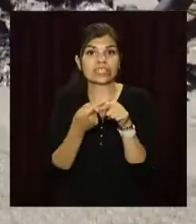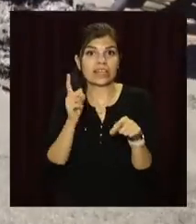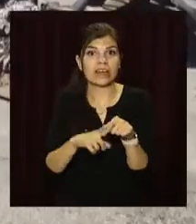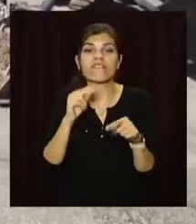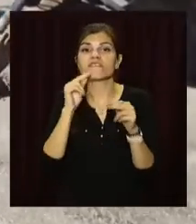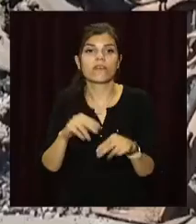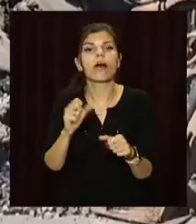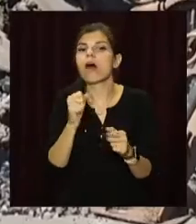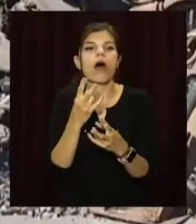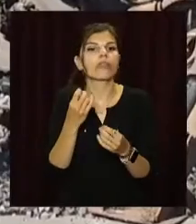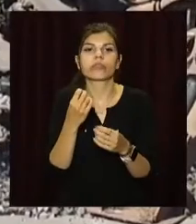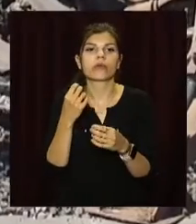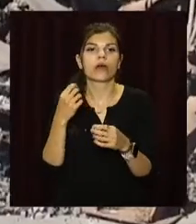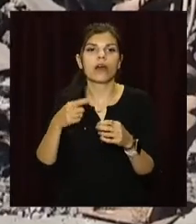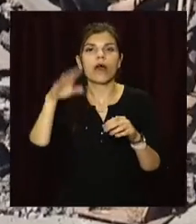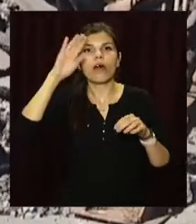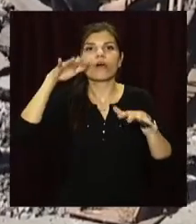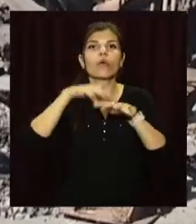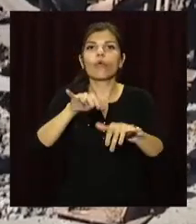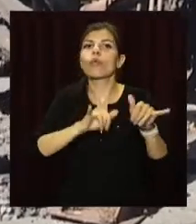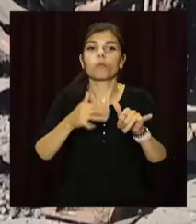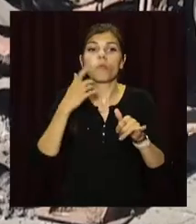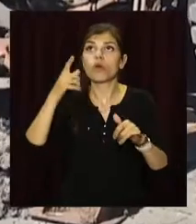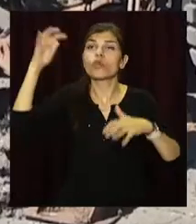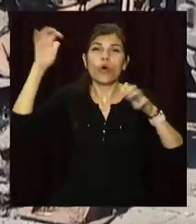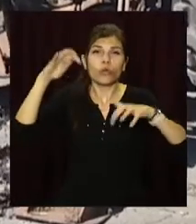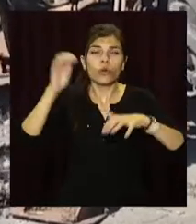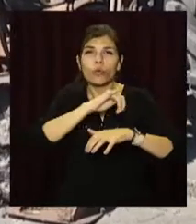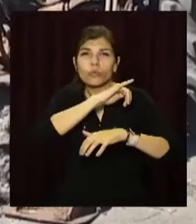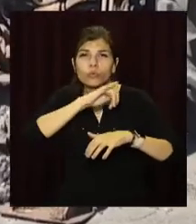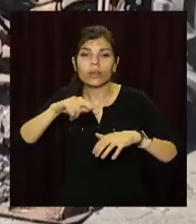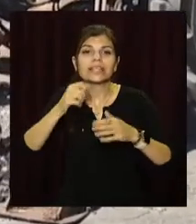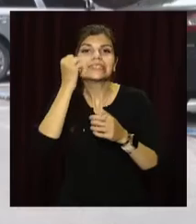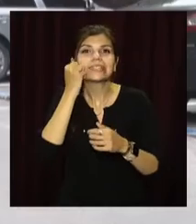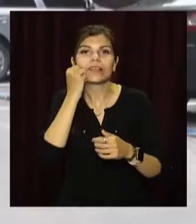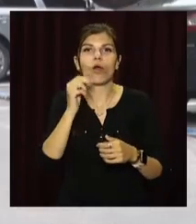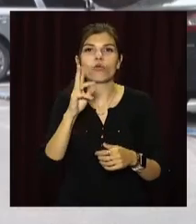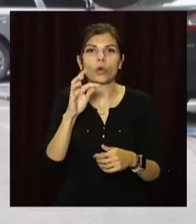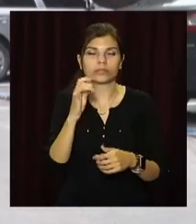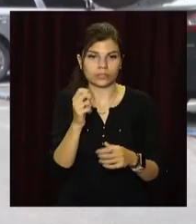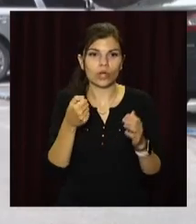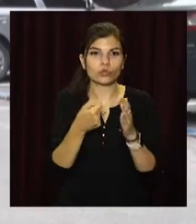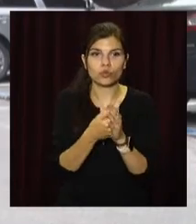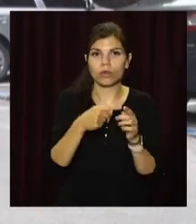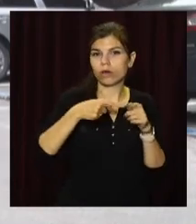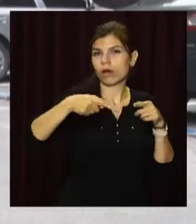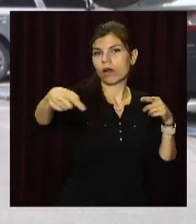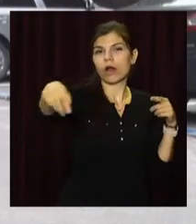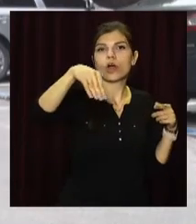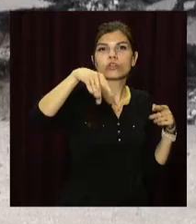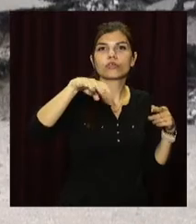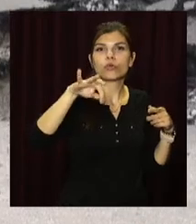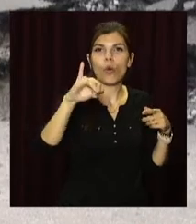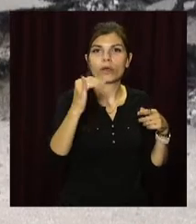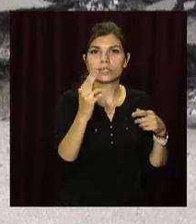а не відсутність ливнівок. Наразі на відрізку дороги від Старокозацької до Троїцької проїзд перекрили. Ремонтні